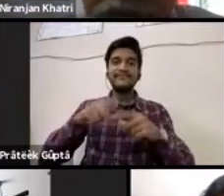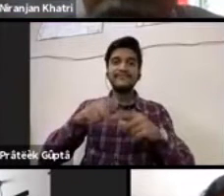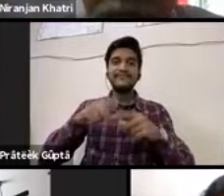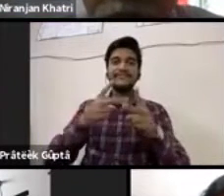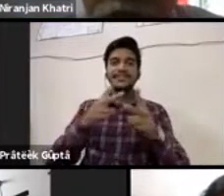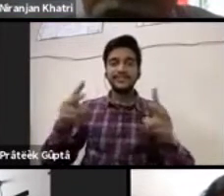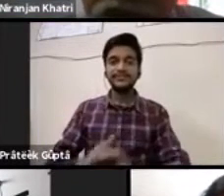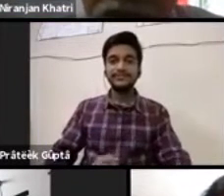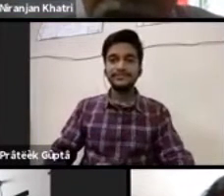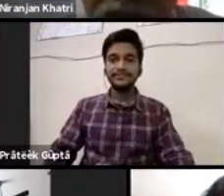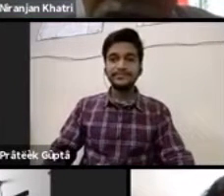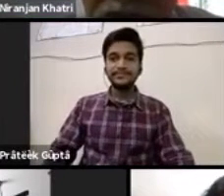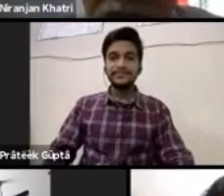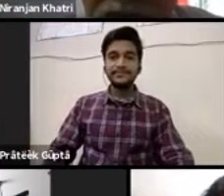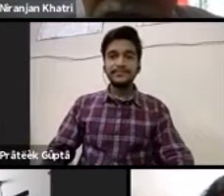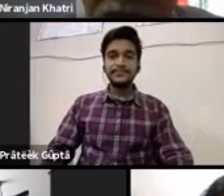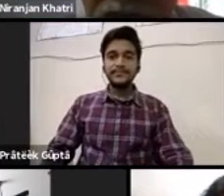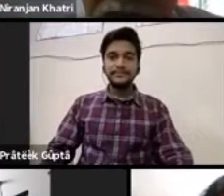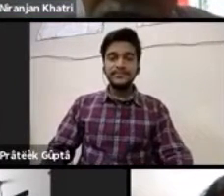प्रीति, अनम्यूट कीजिए।